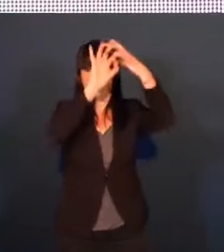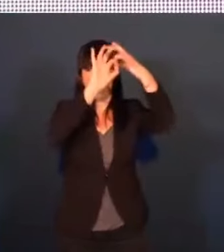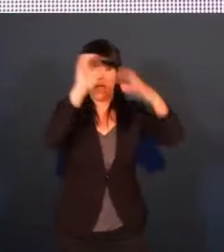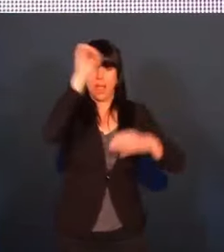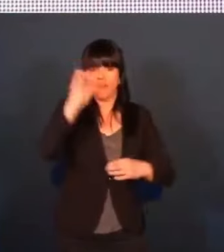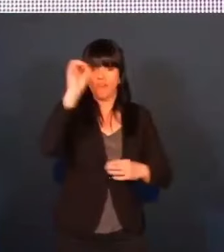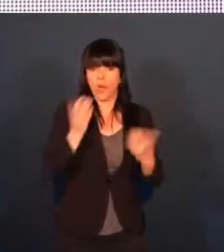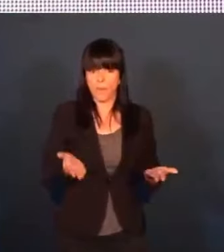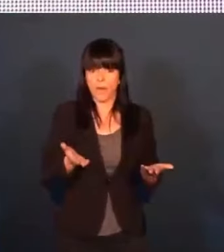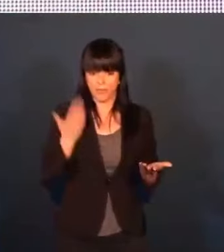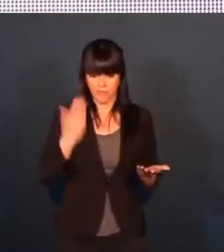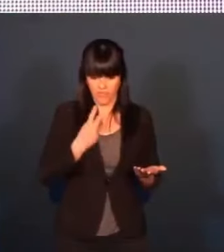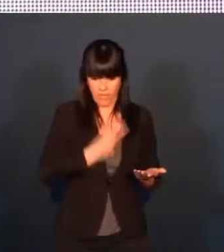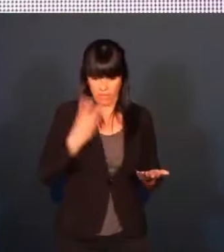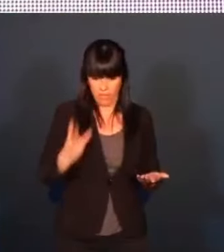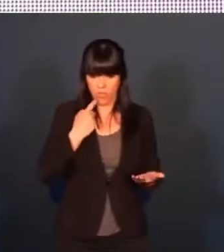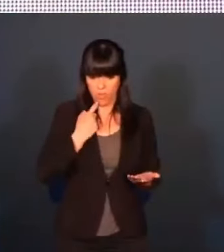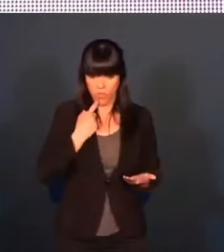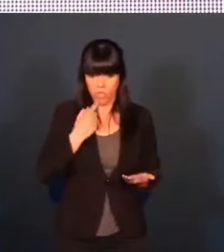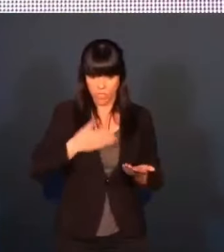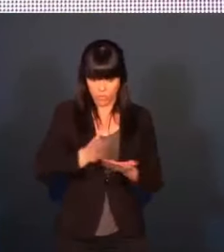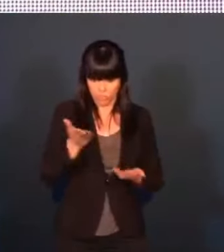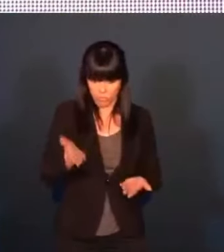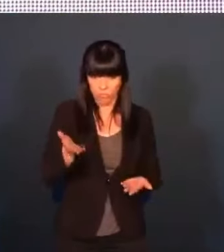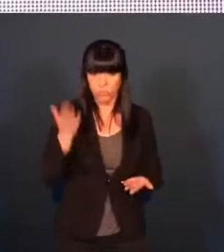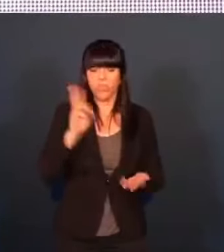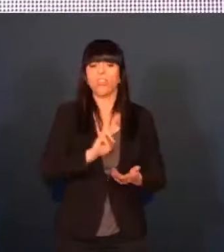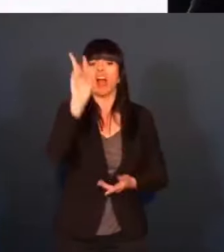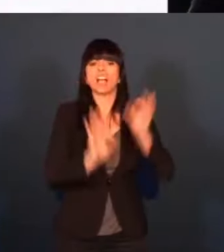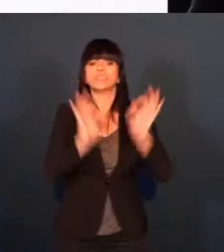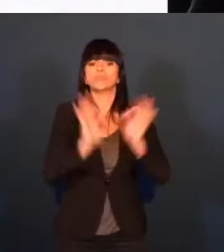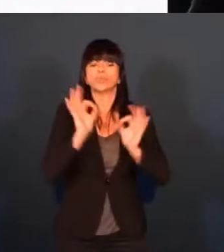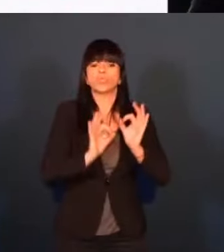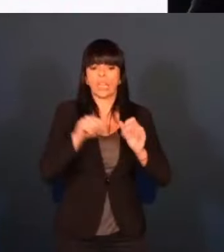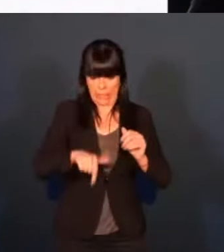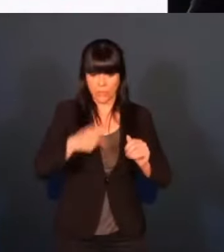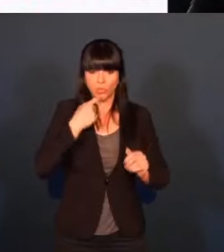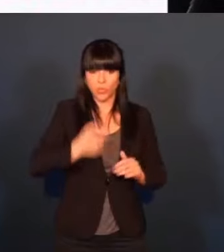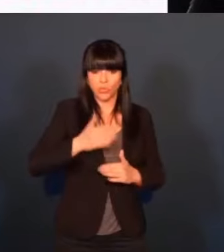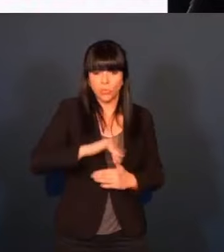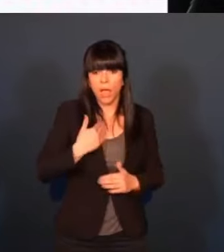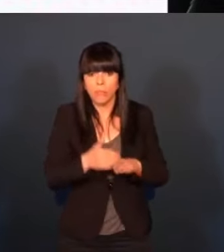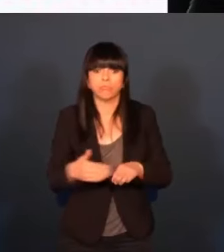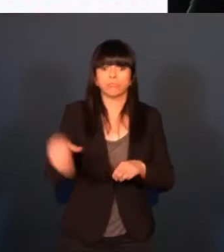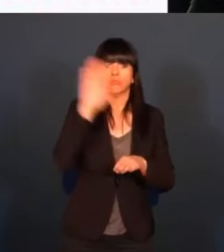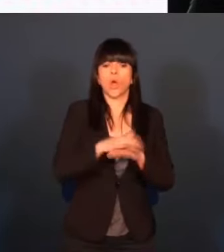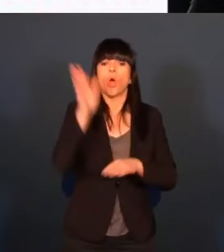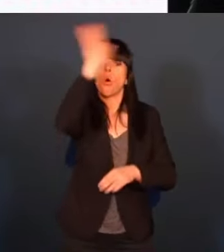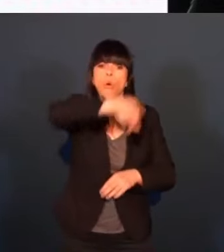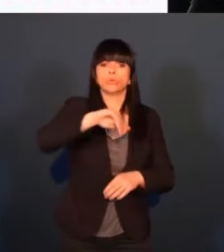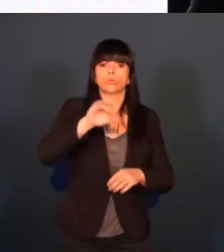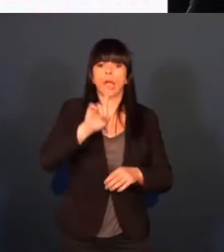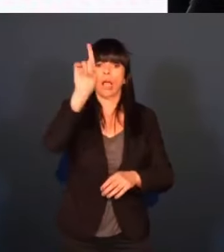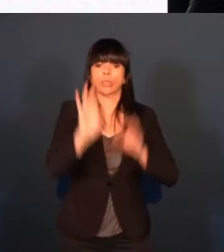През 2023 година пенсиите се усъвремениха с 12%, а тази година ще има увеличение още с 11%